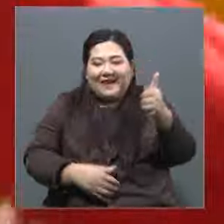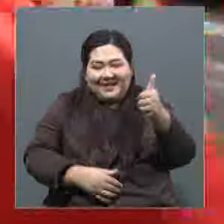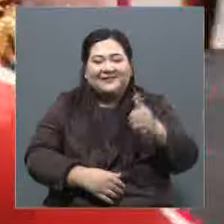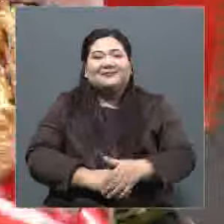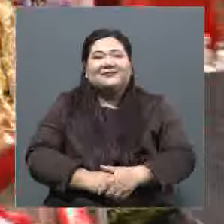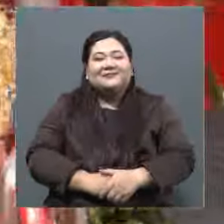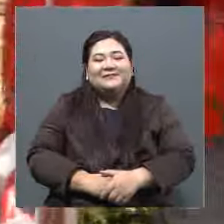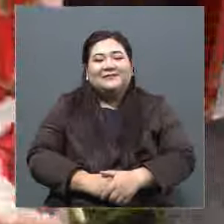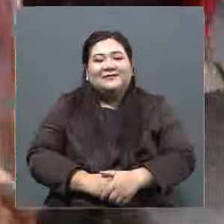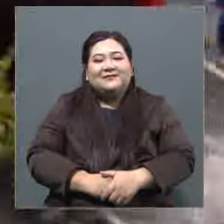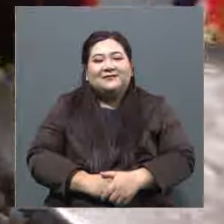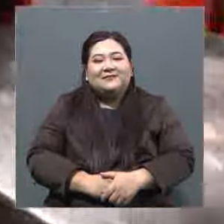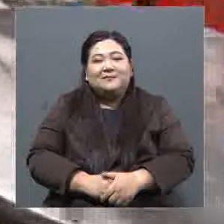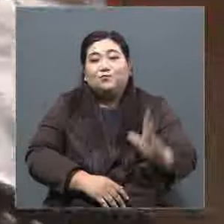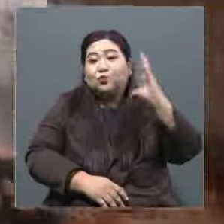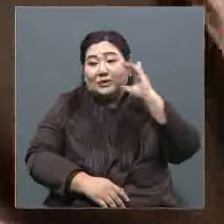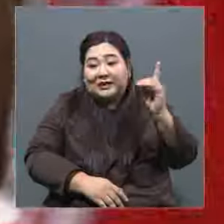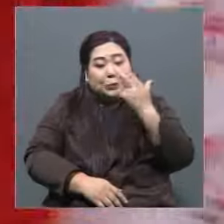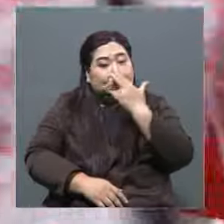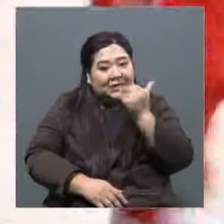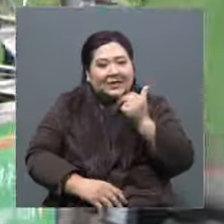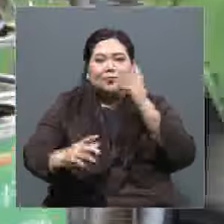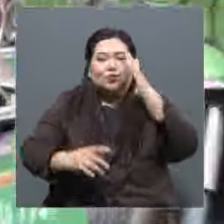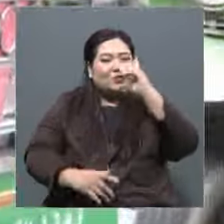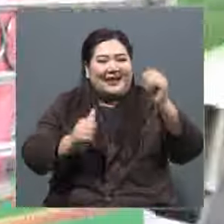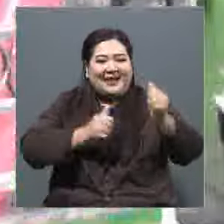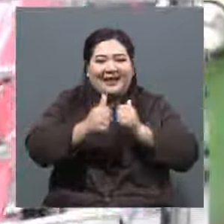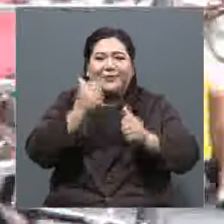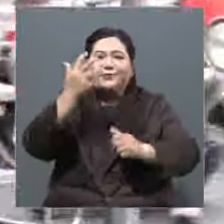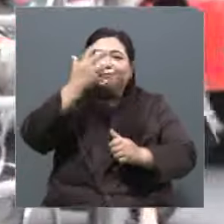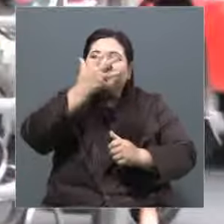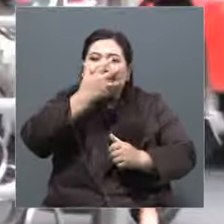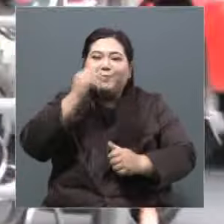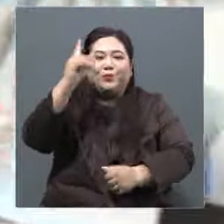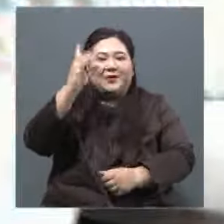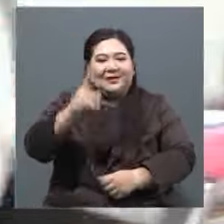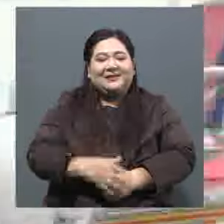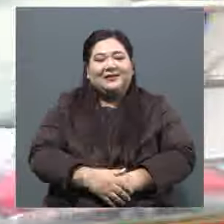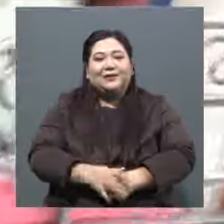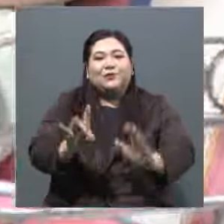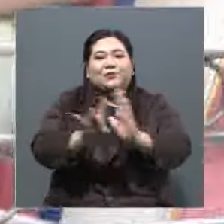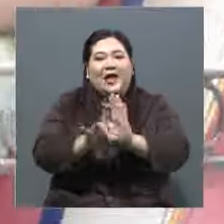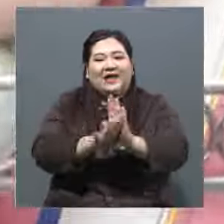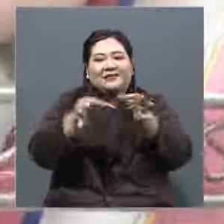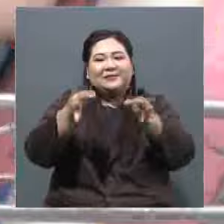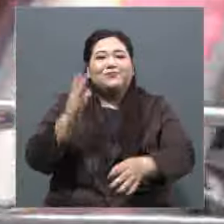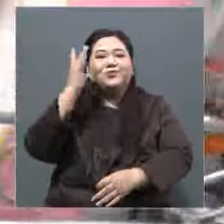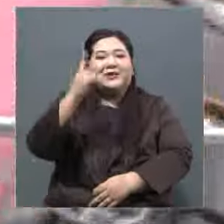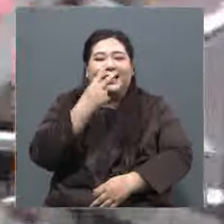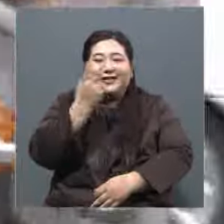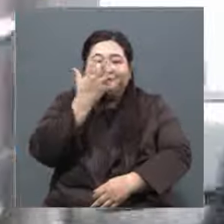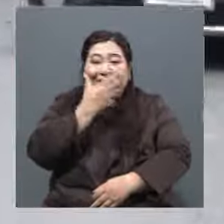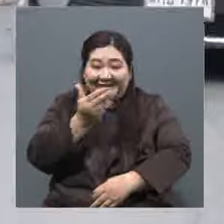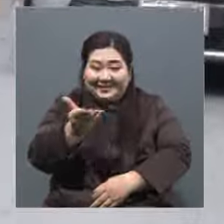มายไฮไลท์ที่พลาดไม่ได้วันพรุ่งนี้นะคะประกวดเทพีสงกรานต์พรุ่งนี้จะเป็นรอบตัดสินนี่ค่ะแต่ละคนเป็นยัง